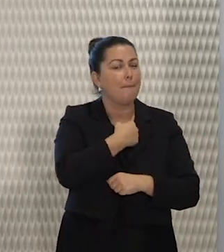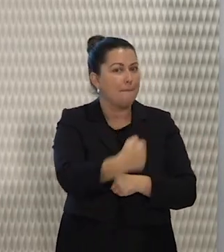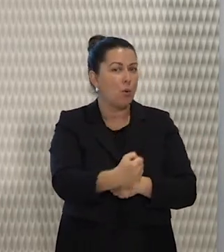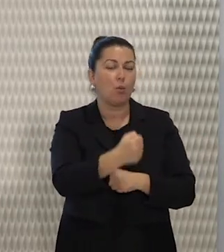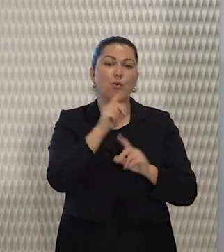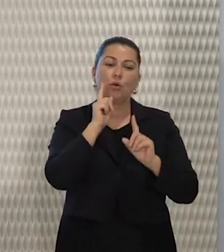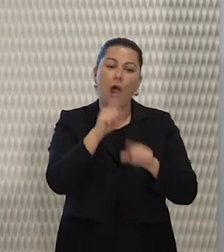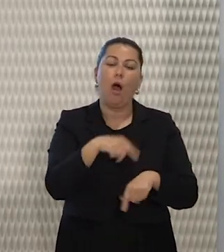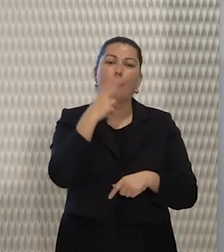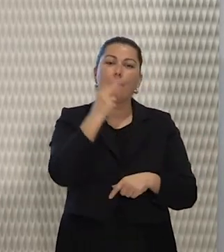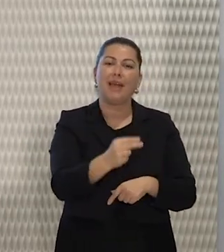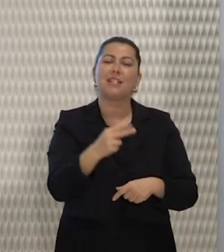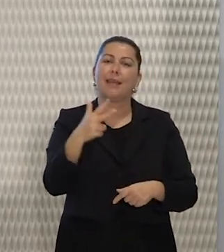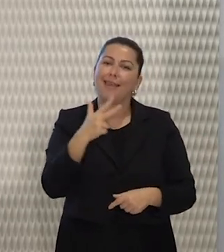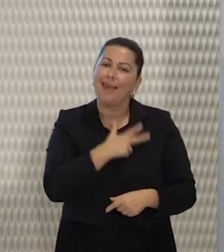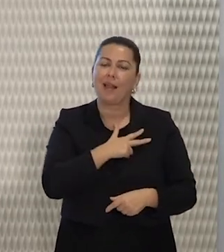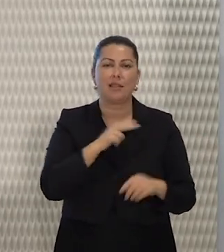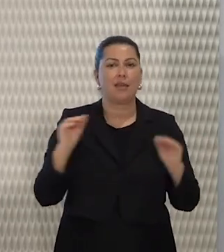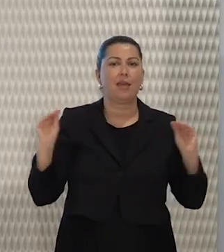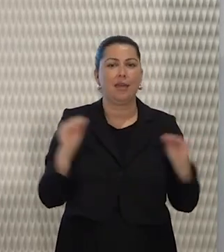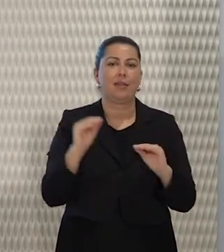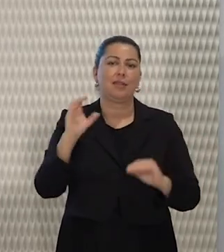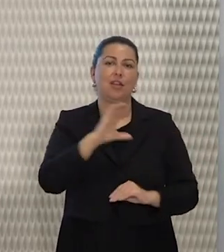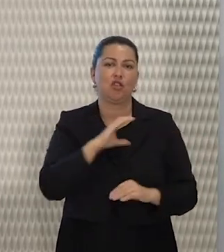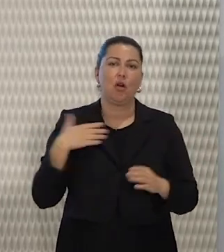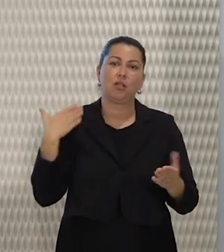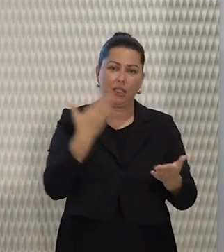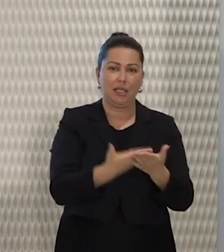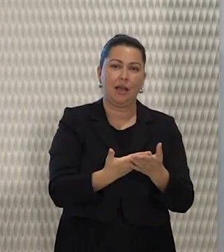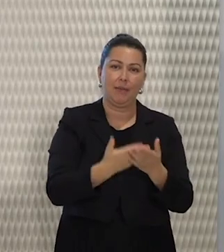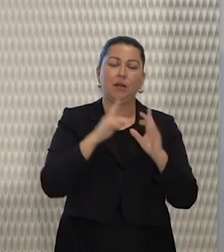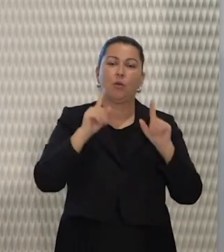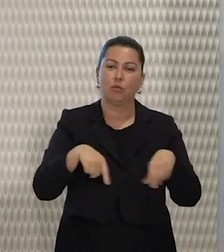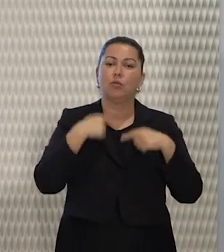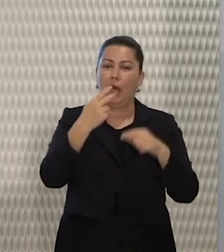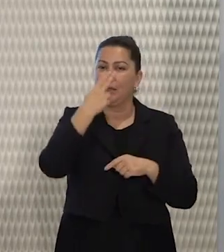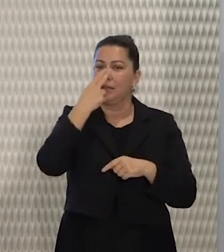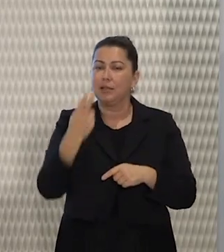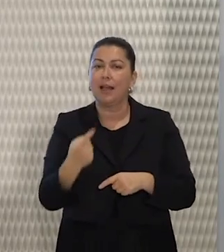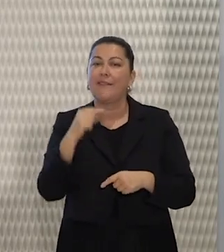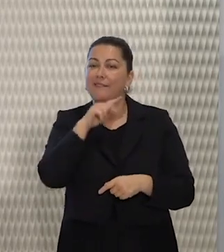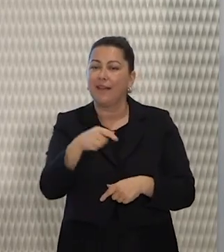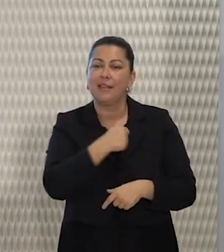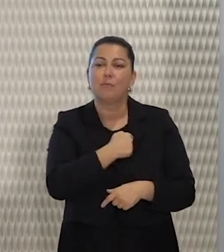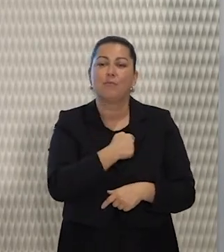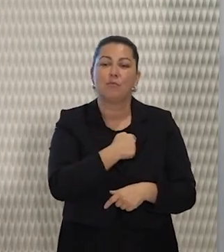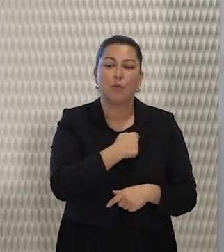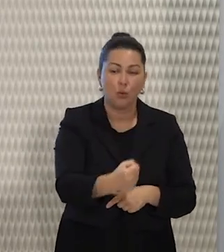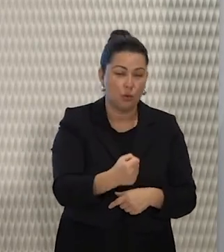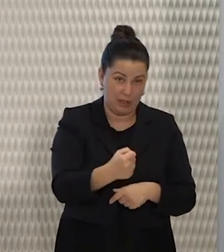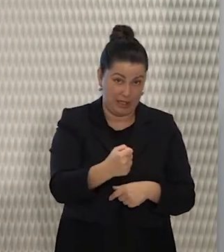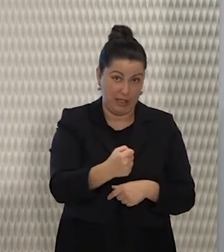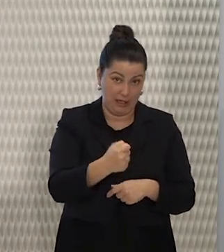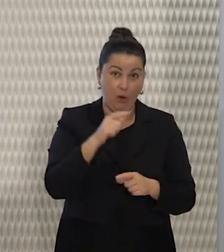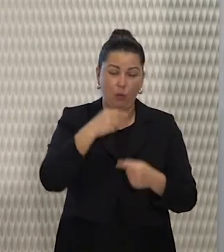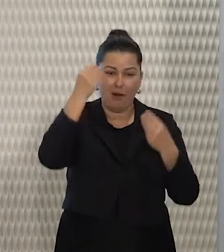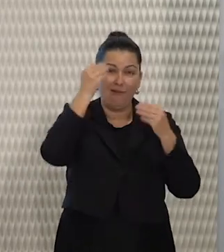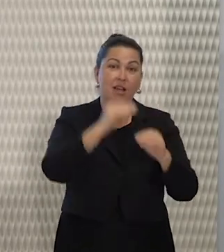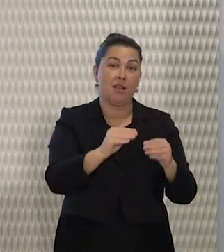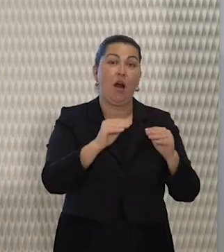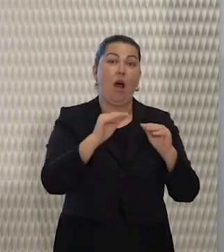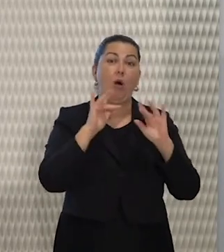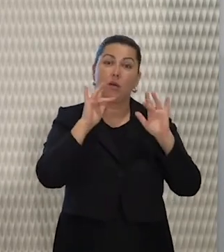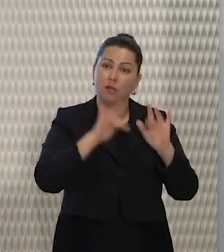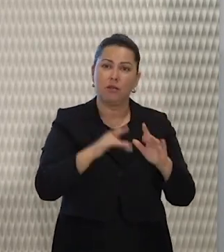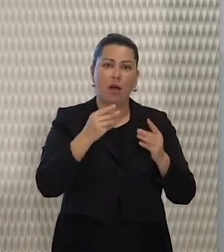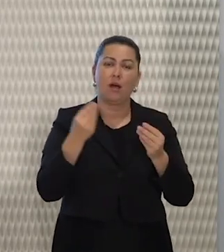eine ehrliche und echte Chance. Auch Sie werden merken, wenn Sie mutig sind und ein Vertrauen